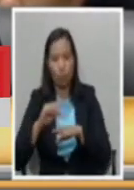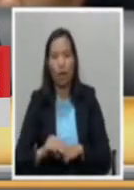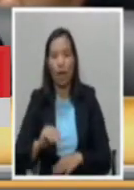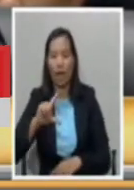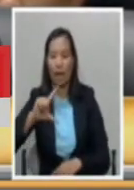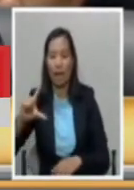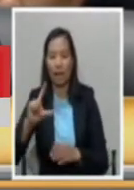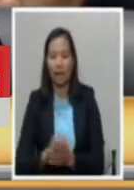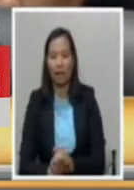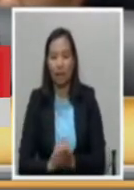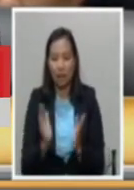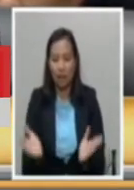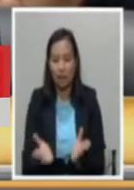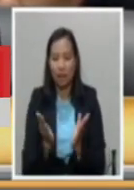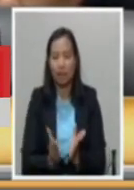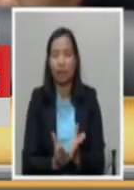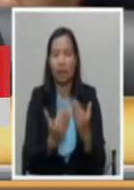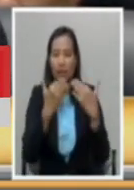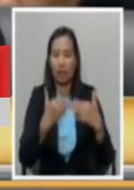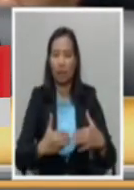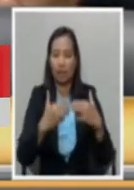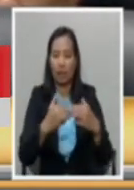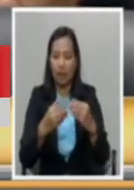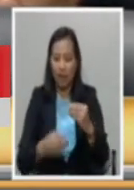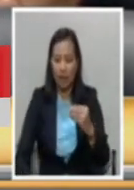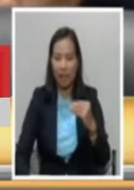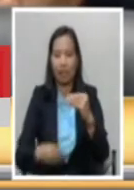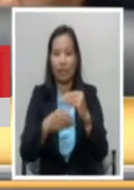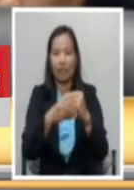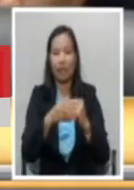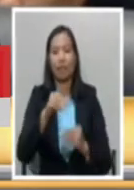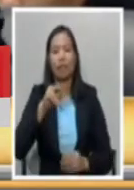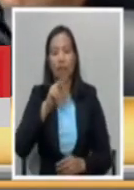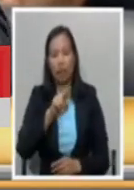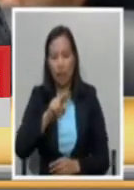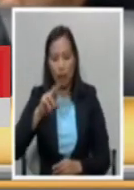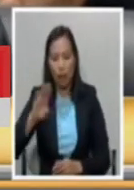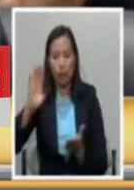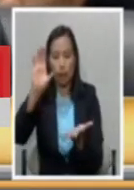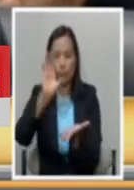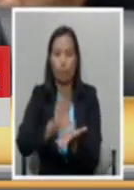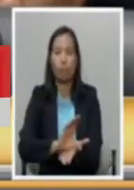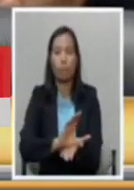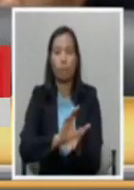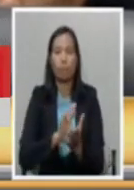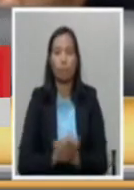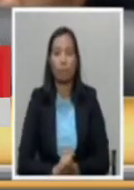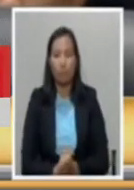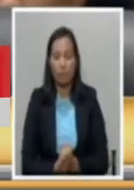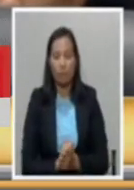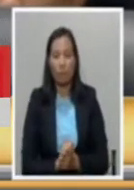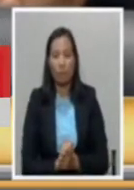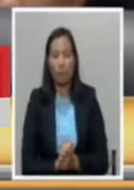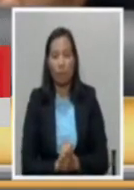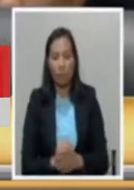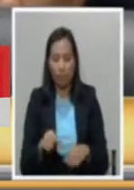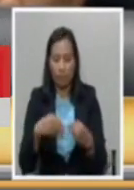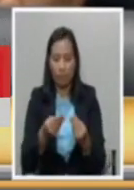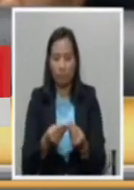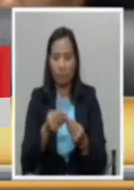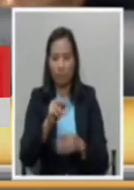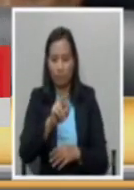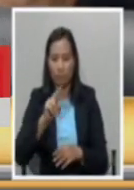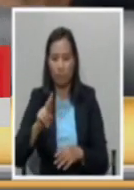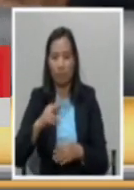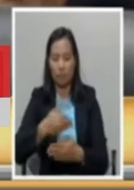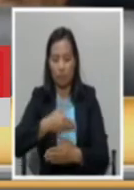ที่เสริมสร้างการผลิตเติมเงินเข้าไปในระบบลงทุนเมกะโปรเจกต์ในเรื่องของระบบชลประ